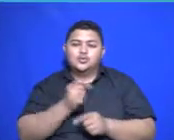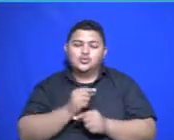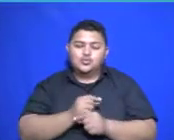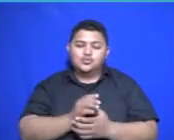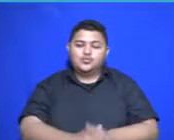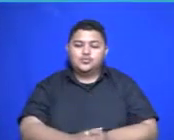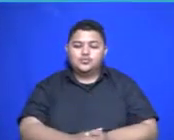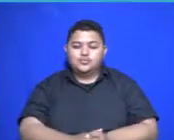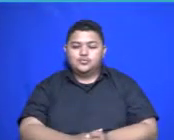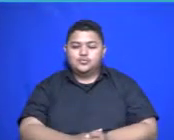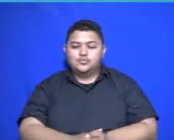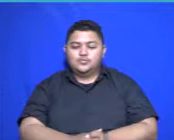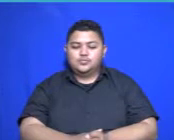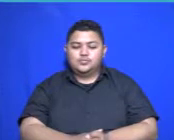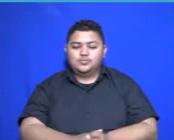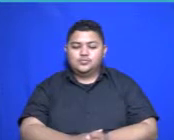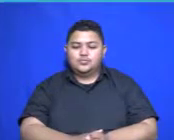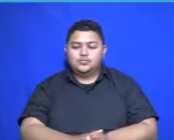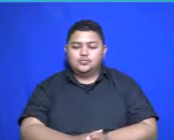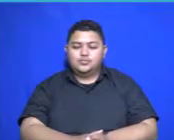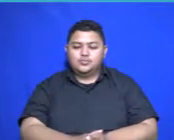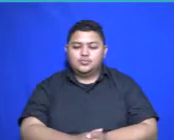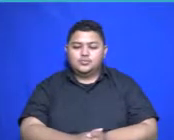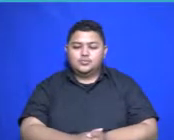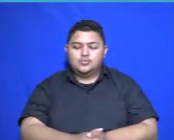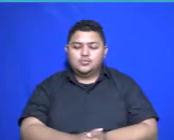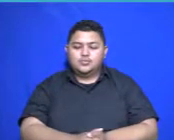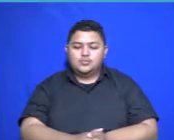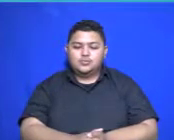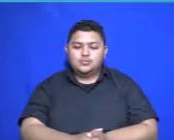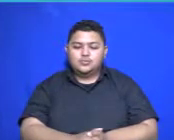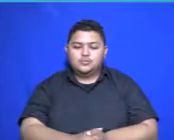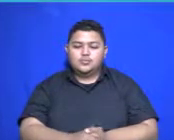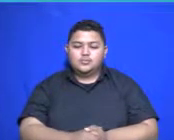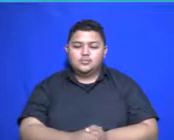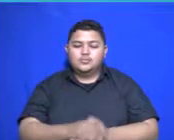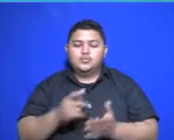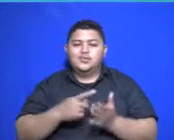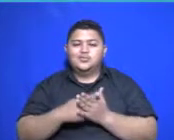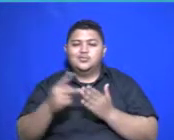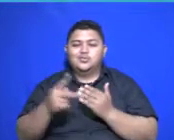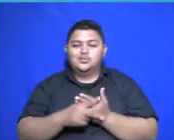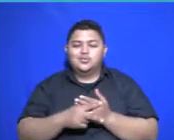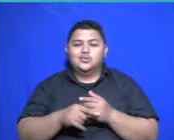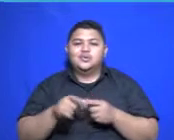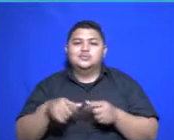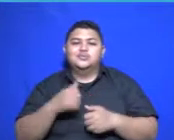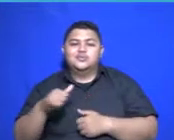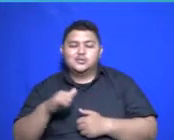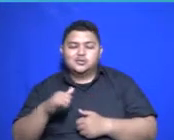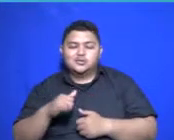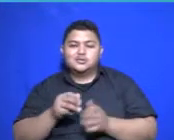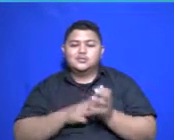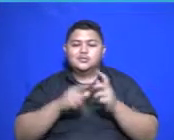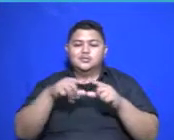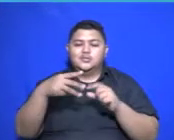Kemudian untuk penguatan bidang karakter yang kita mulai sekarang adalah ada program namanya Belajar Bersama Maestro. Ada